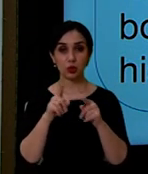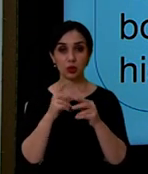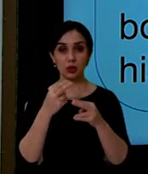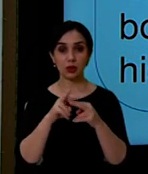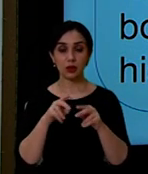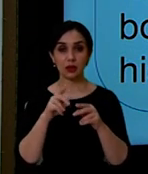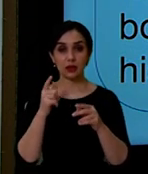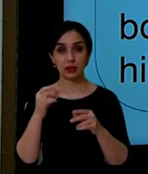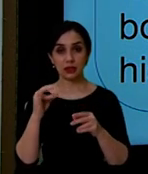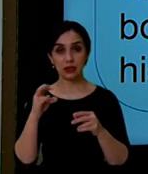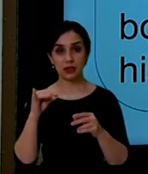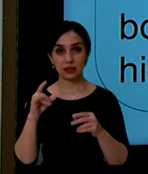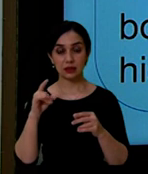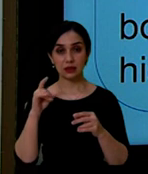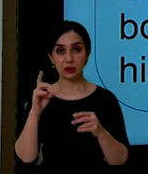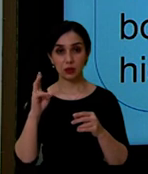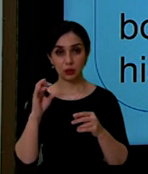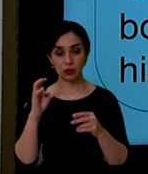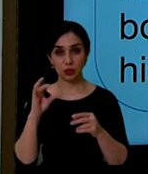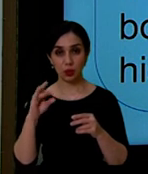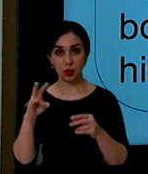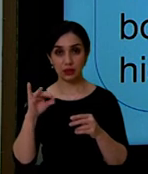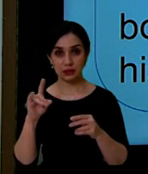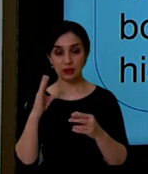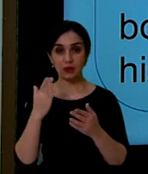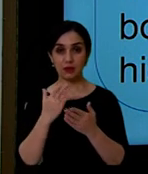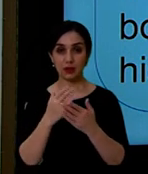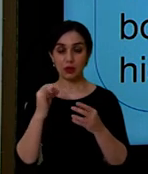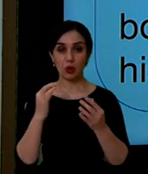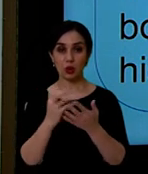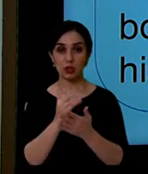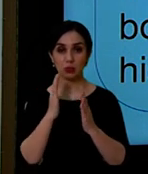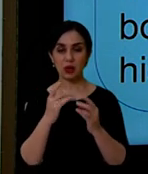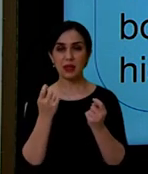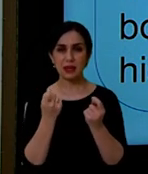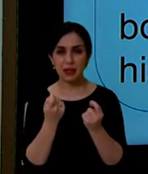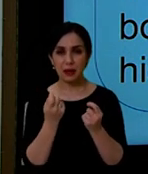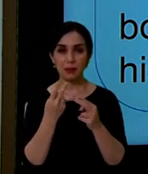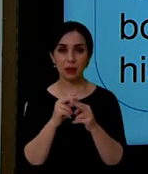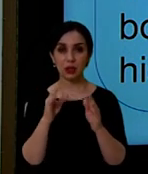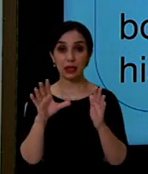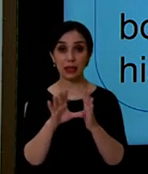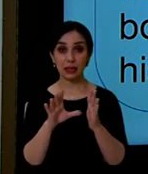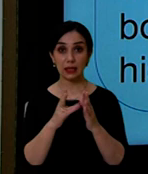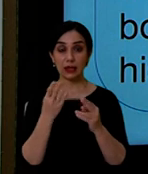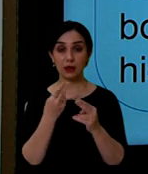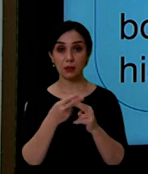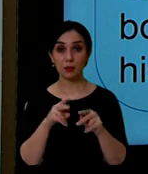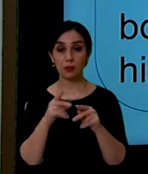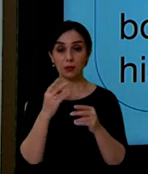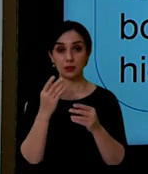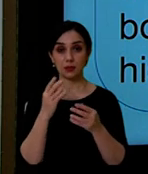glikoliz va bijg'ish natijasida hosil bo'ladigan kam miqdordagi energiya hisobiga